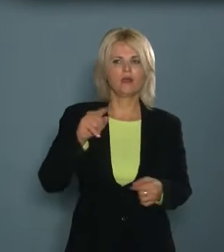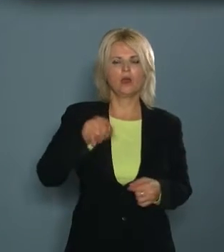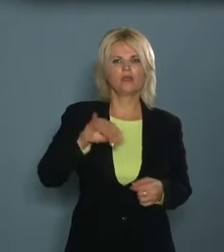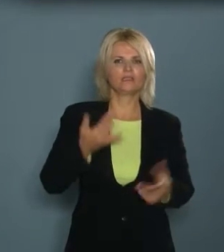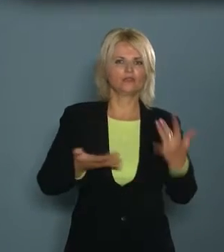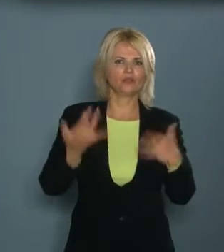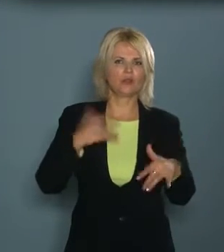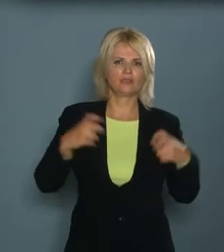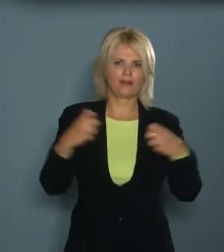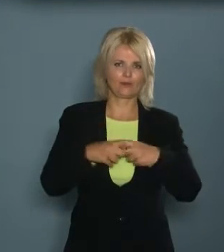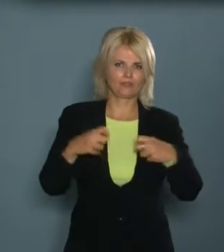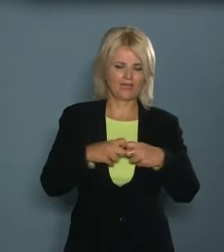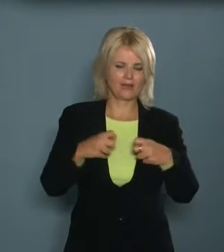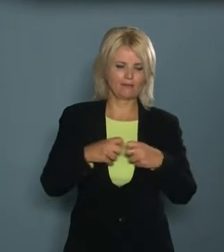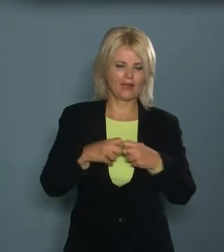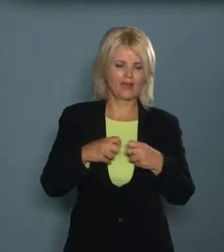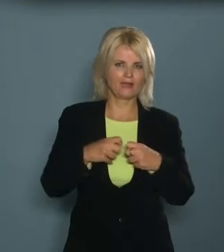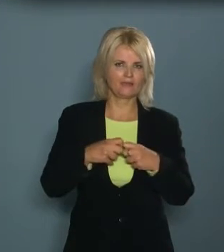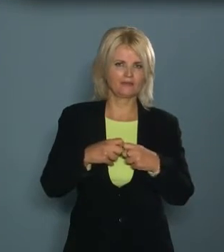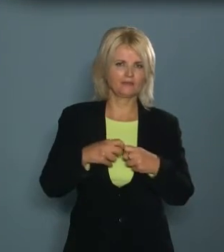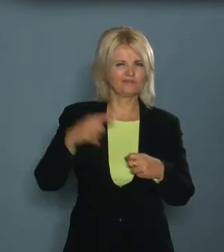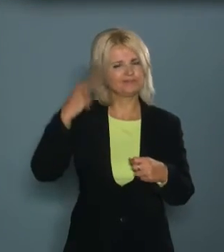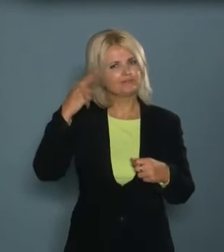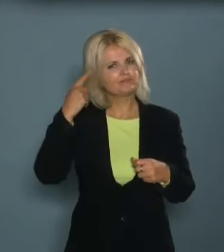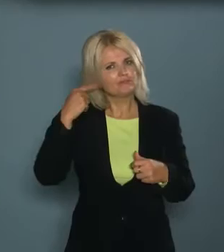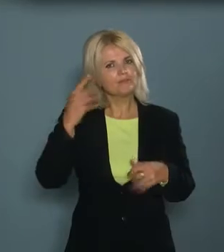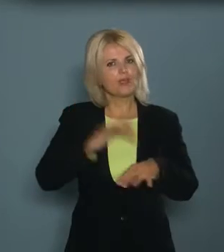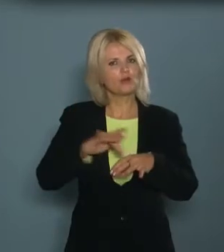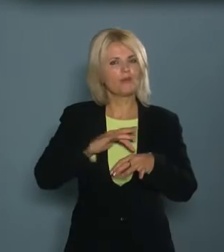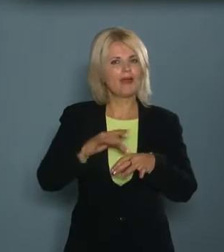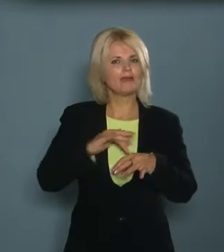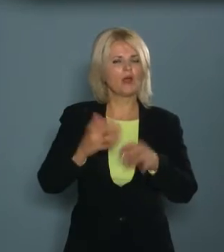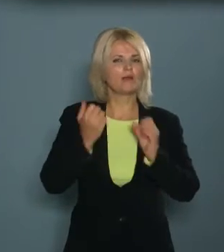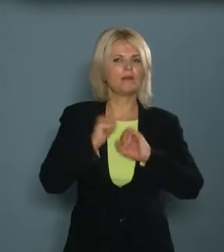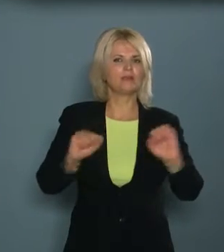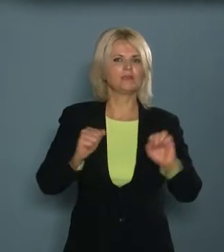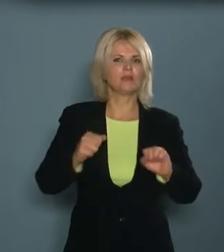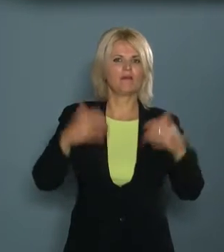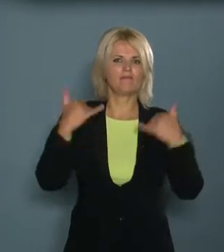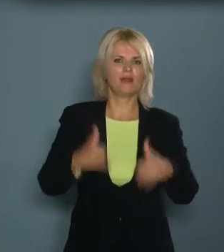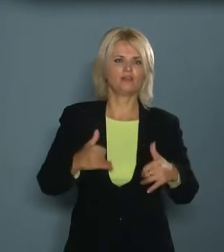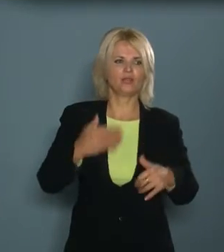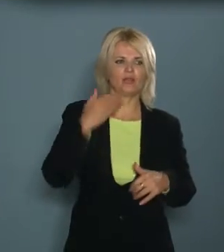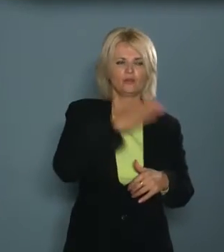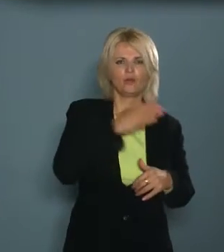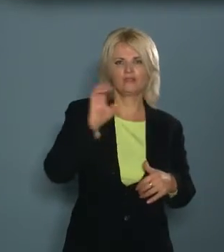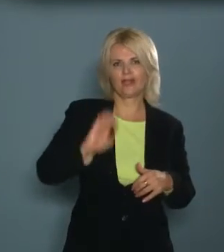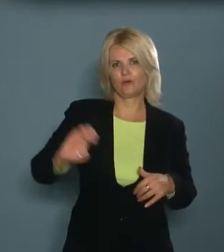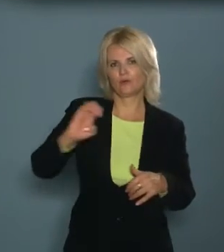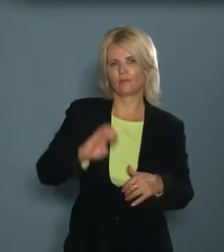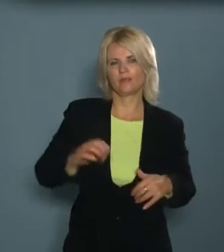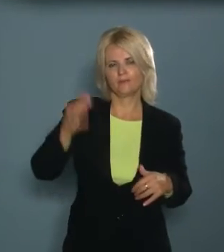hogy a Brüsszelben olyan fondorlattal igyekeznek megszabadulni a feleslegessé vált nyugat-európai, elsősorban